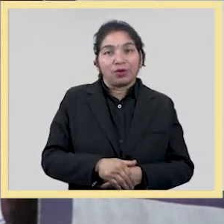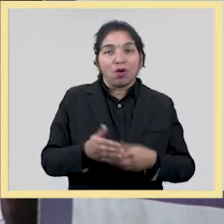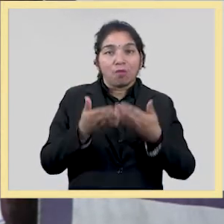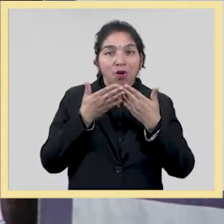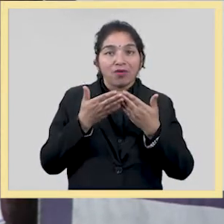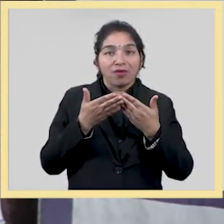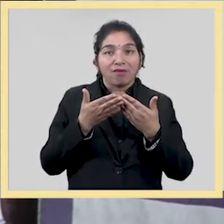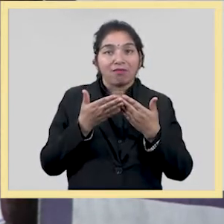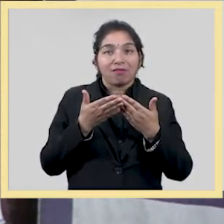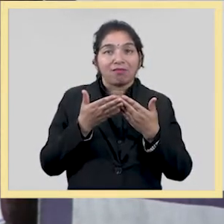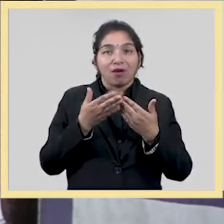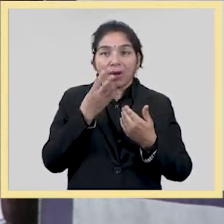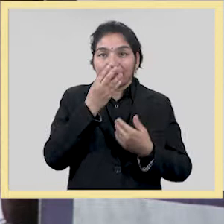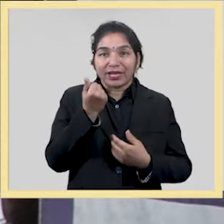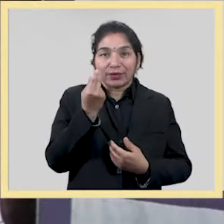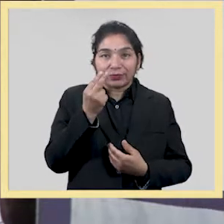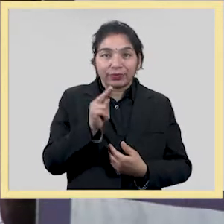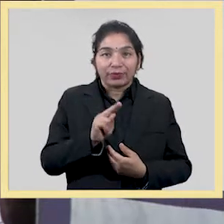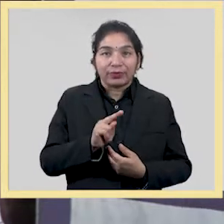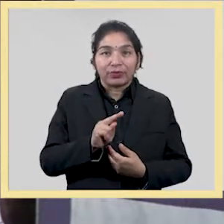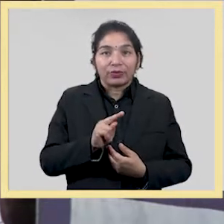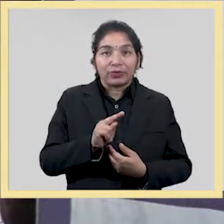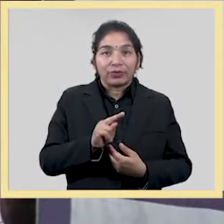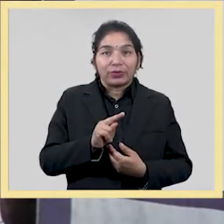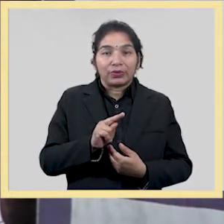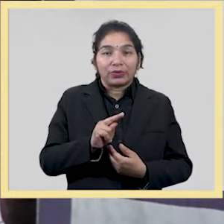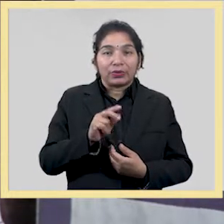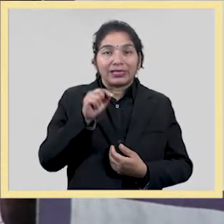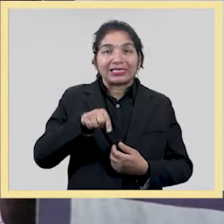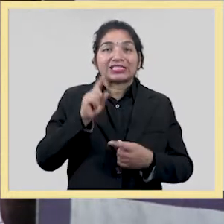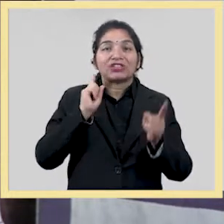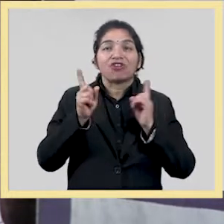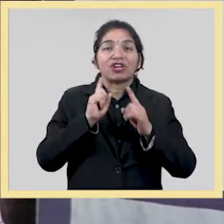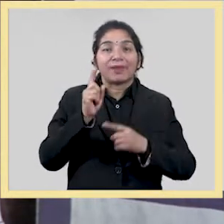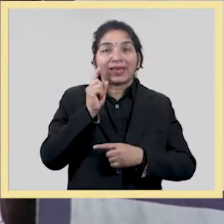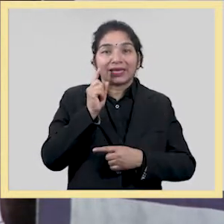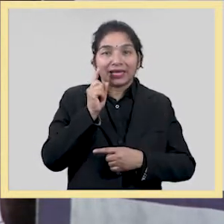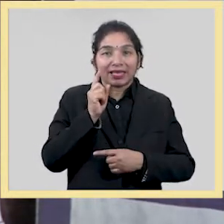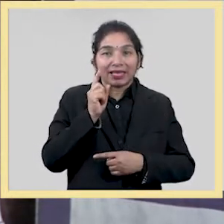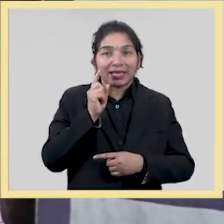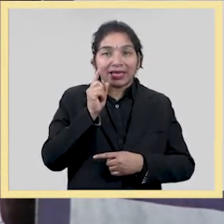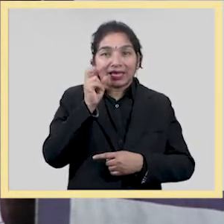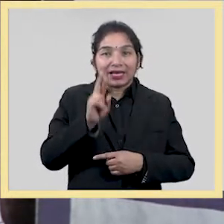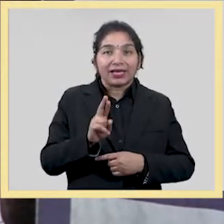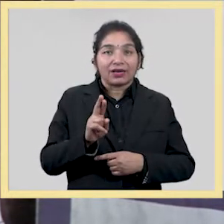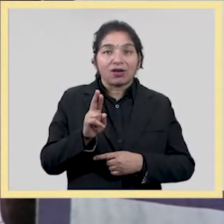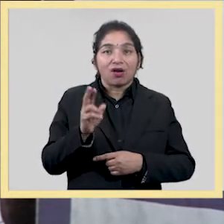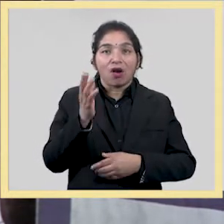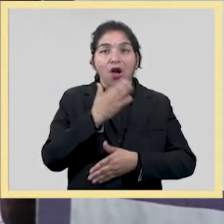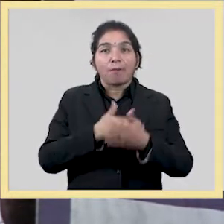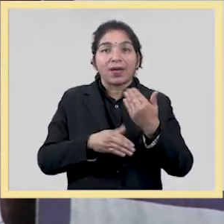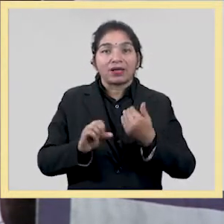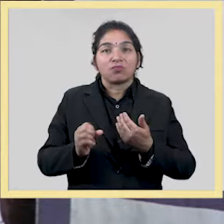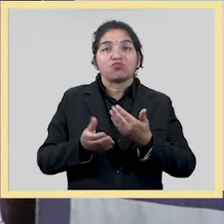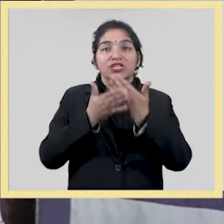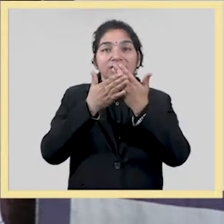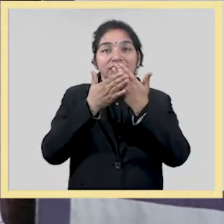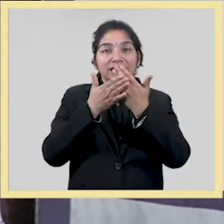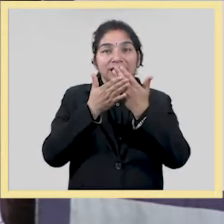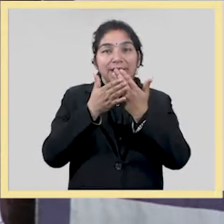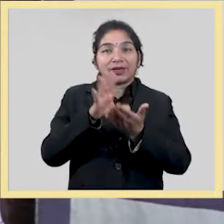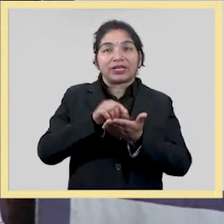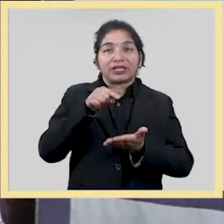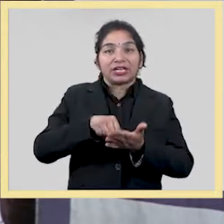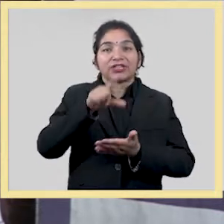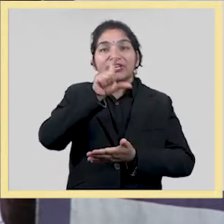पढ्न अप्ठ्यारो हुने। गोकर्णेश्वर नगरपालिका र अपाङ्गपूर्ण स्थान